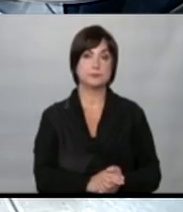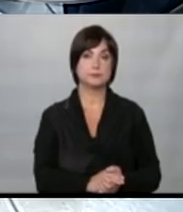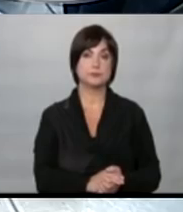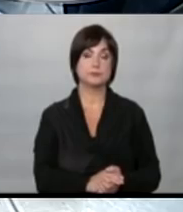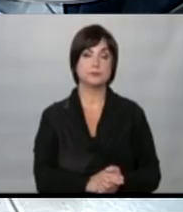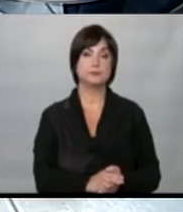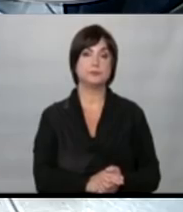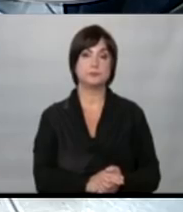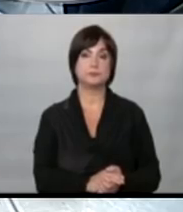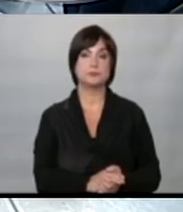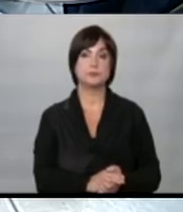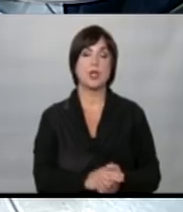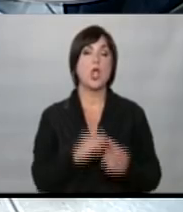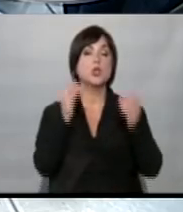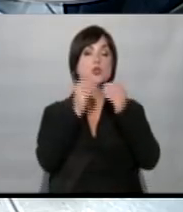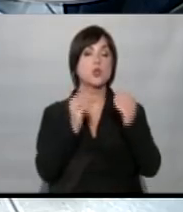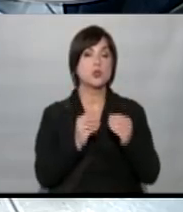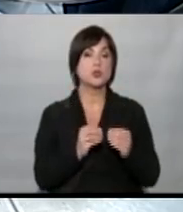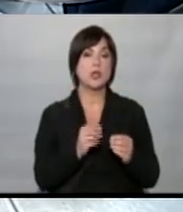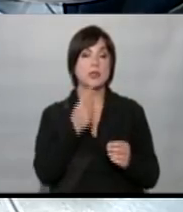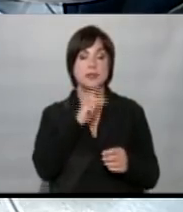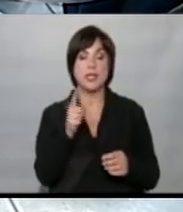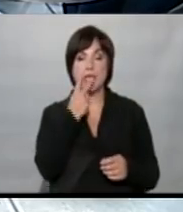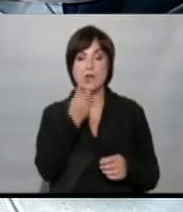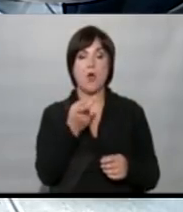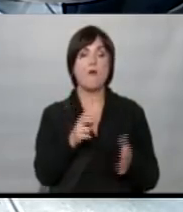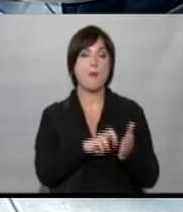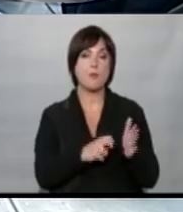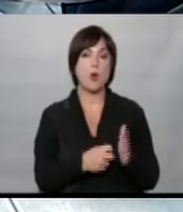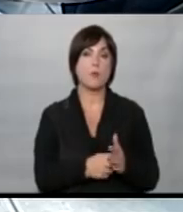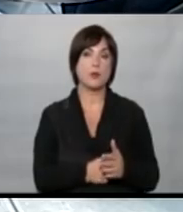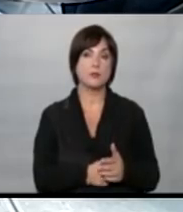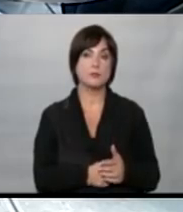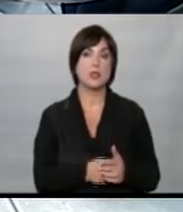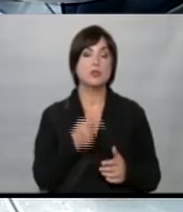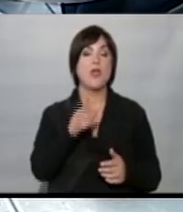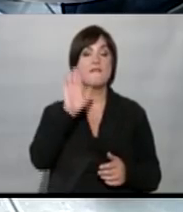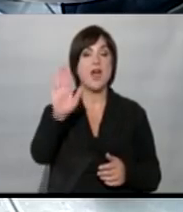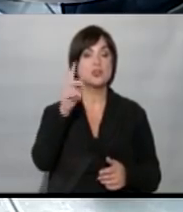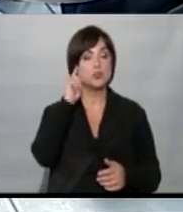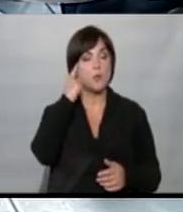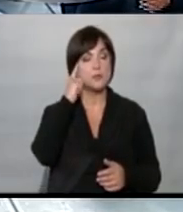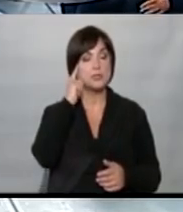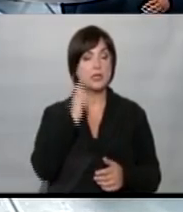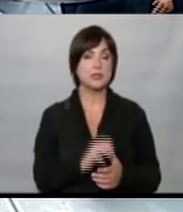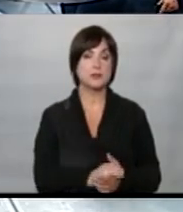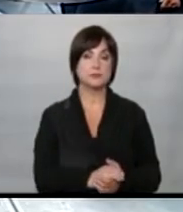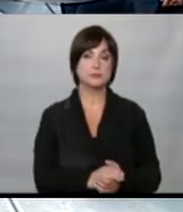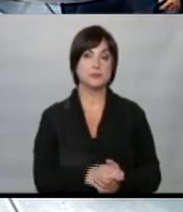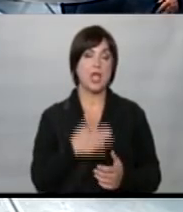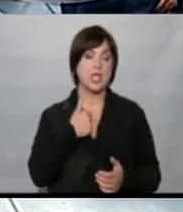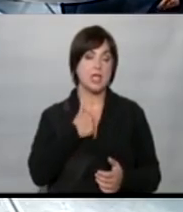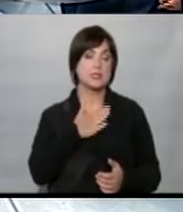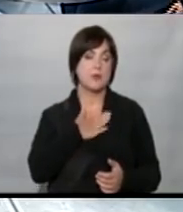уште фасада да гледаш, содржината не ги гледате. Тоа е проблем. Да. Мерсел, тоа е вашето мислење, меѓутоа јас си имам моје